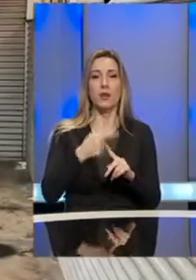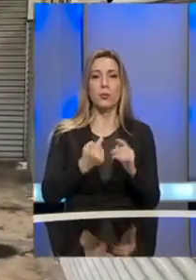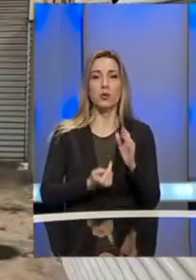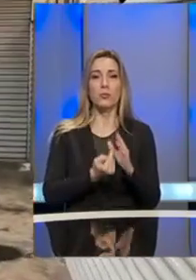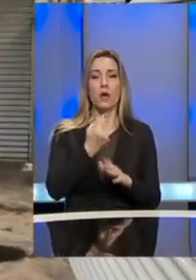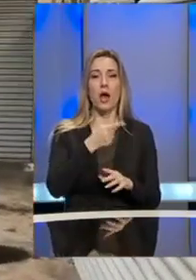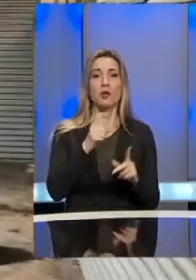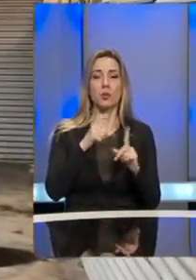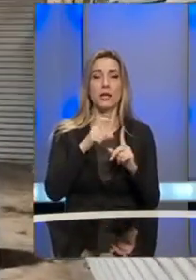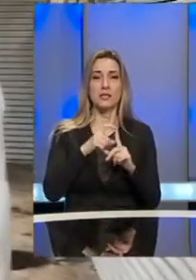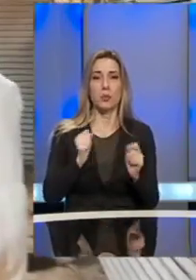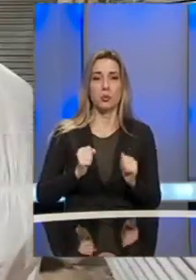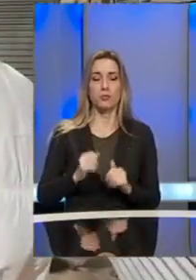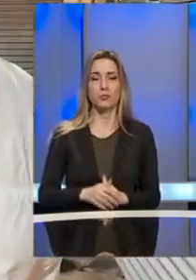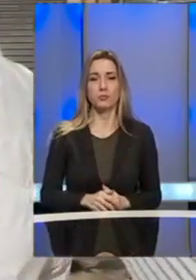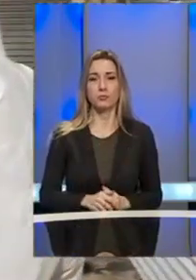u decembru.